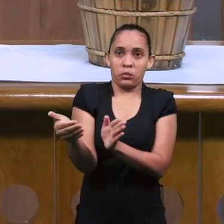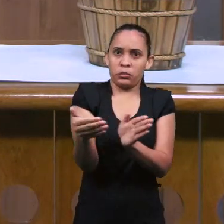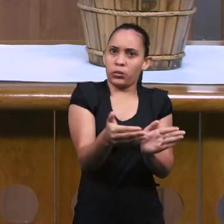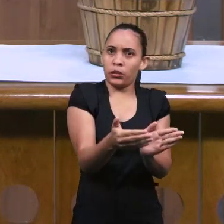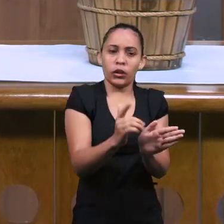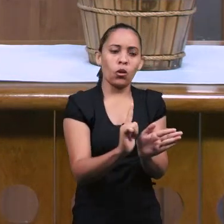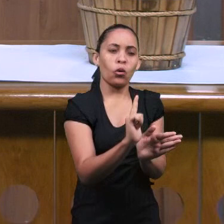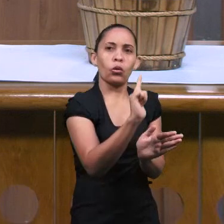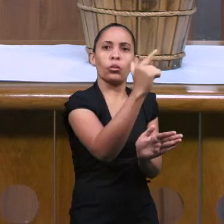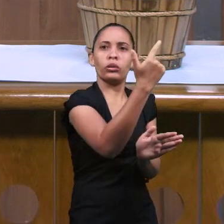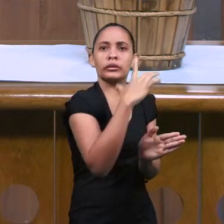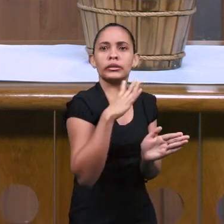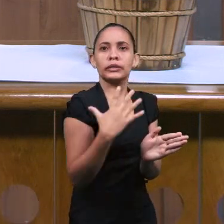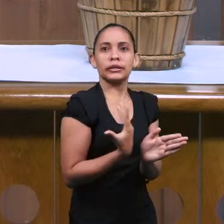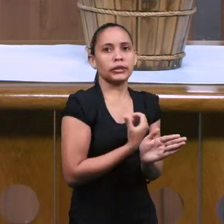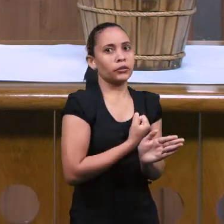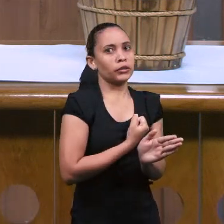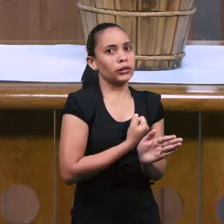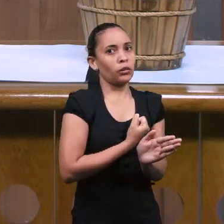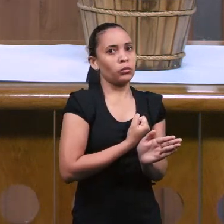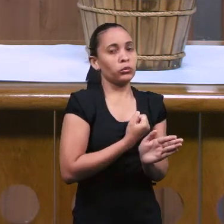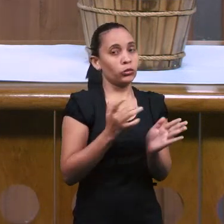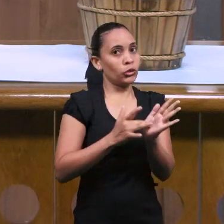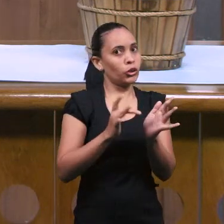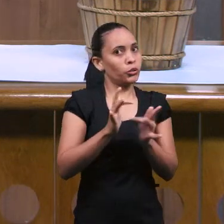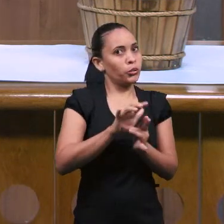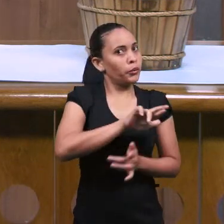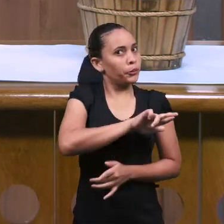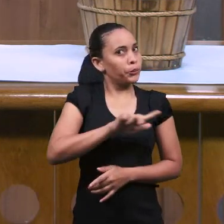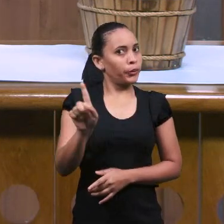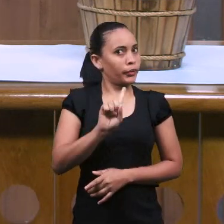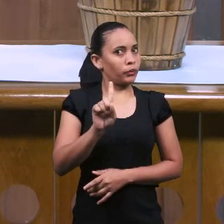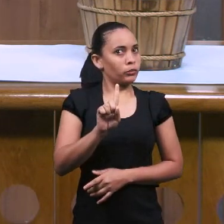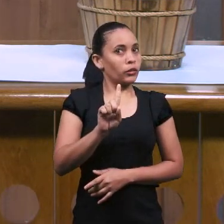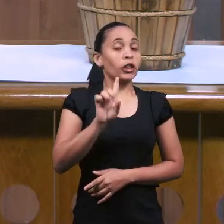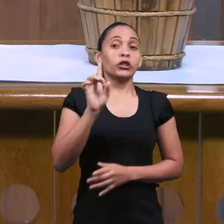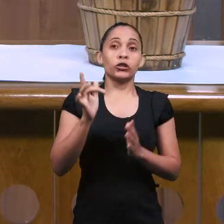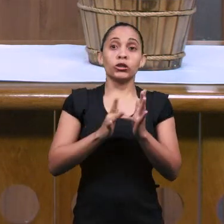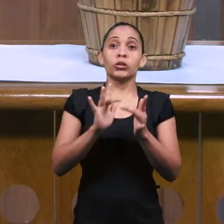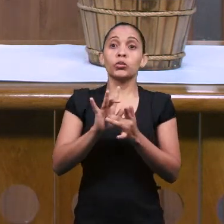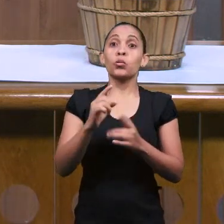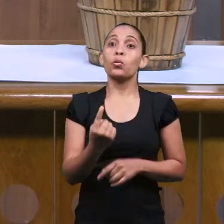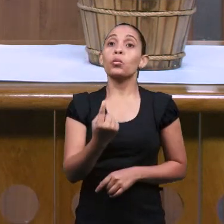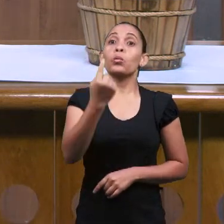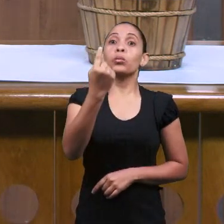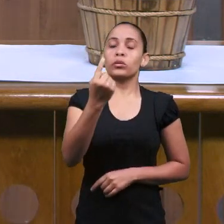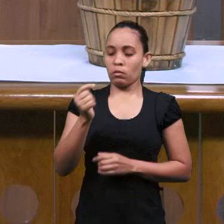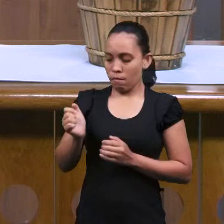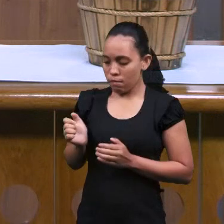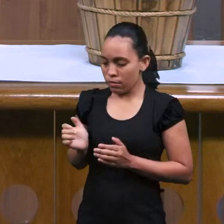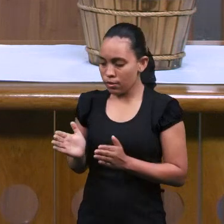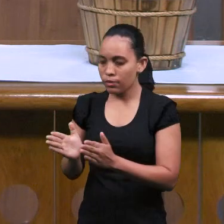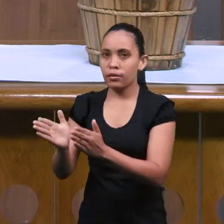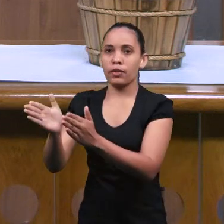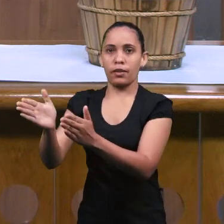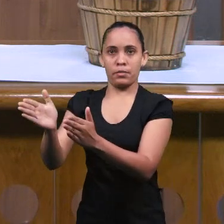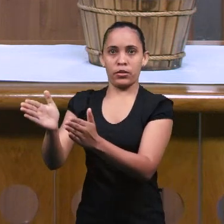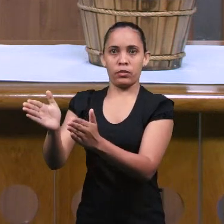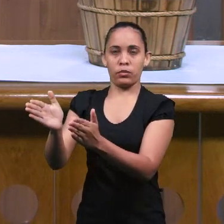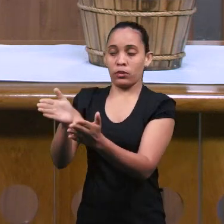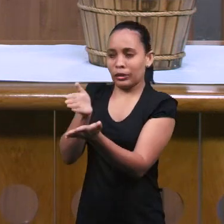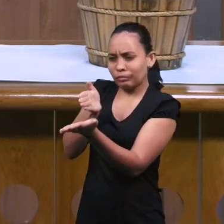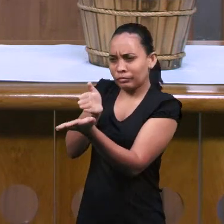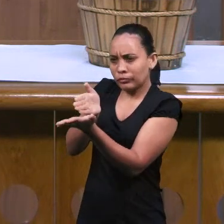Donc, s'il n'est pas dans le chemin, il doit avoir un autre salut qui n'est pas en Jésus. Parce qu'en Jésus, il y a un seul chemin. C'est le chemin où le